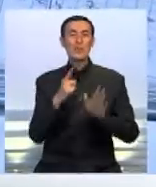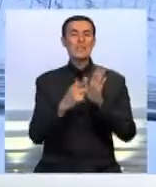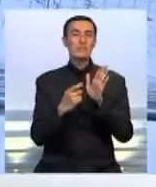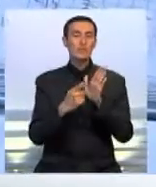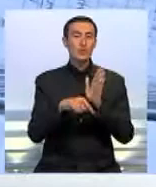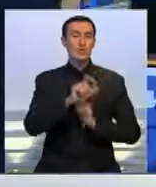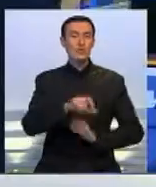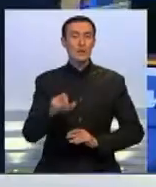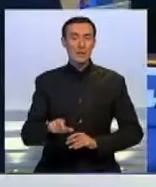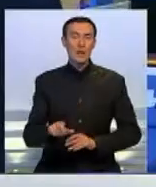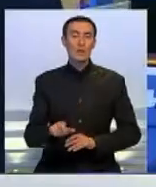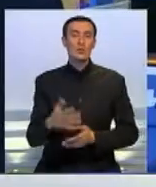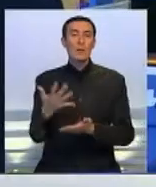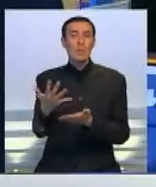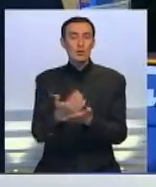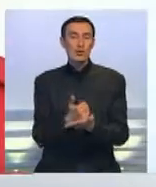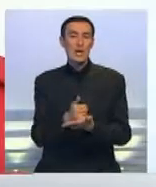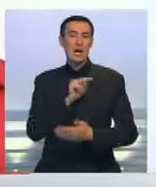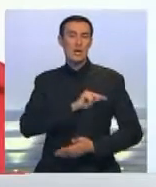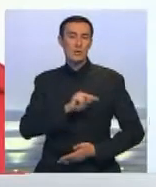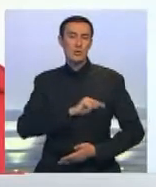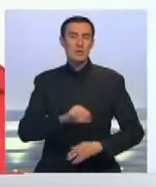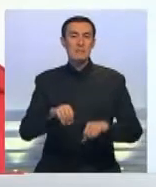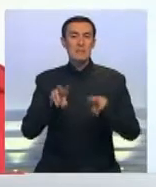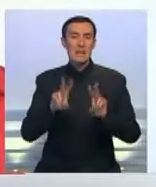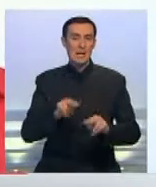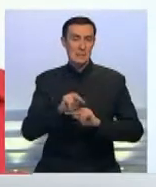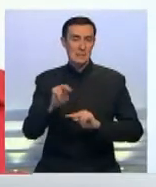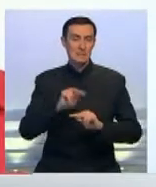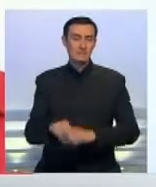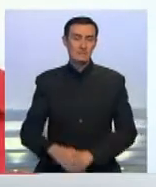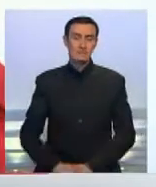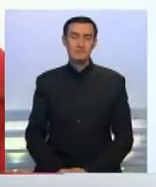уже получили рабочие специальности.